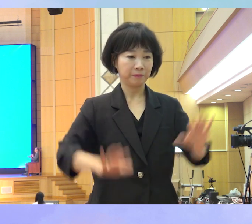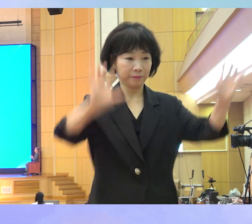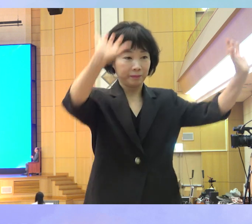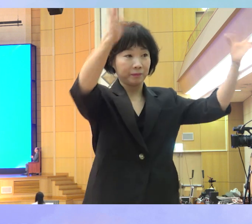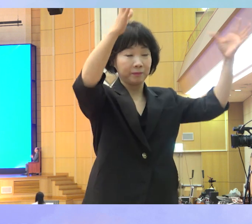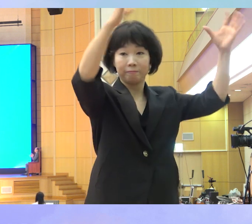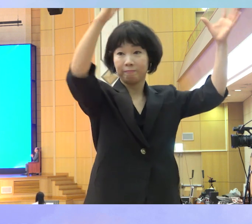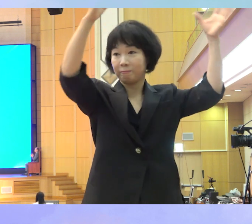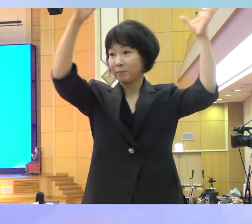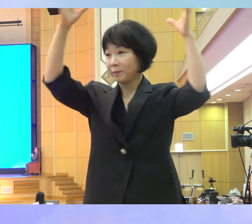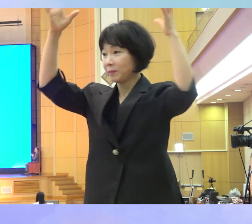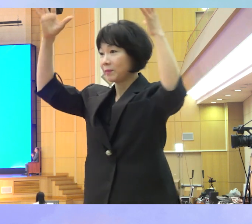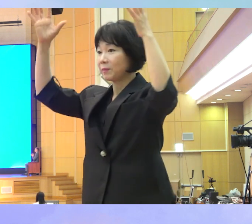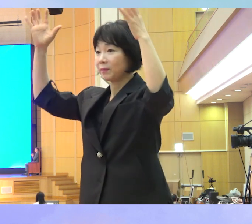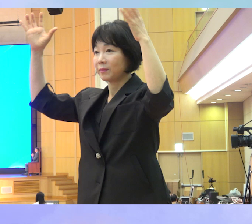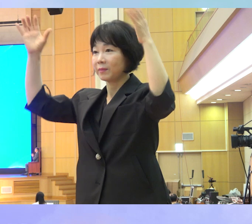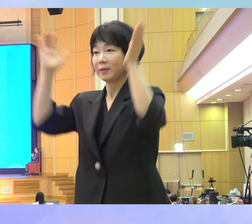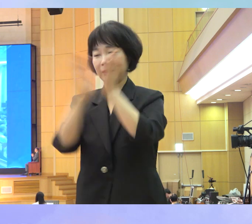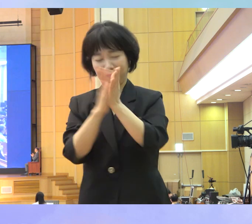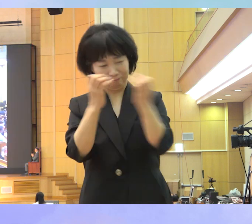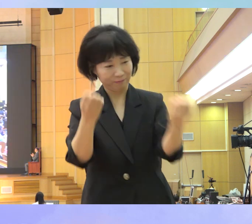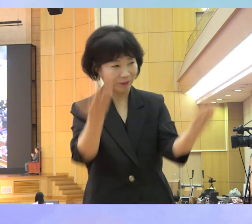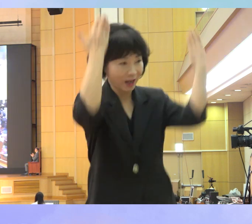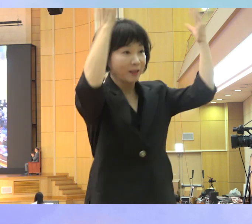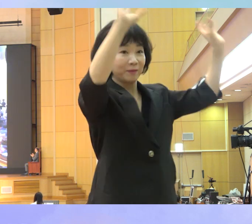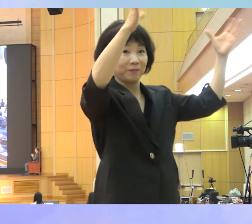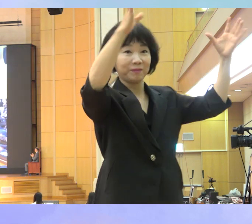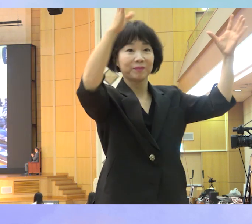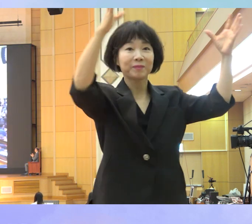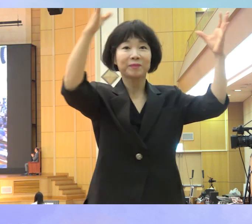박수 돌리시겠습니다. 할렐루야.